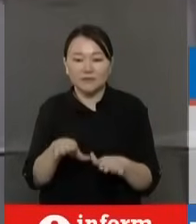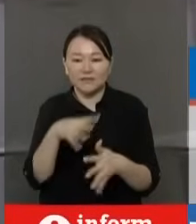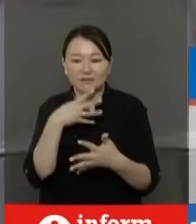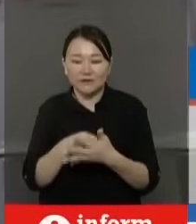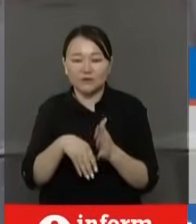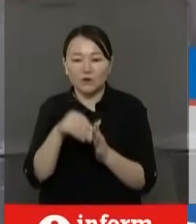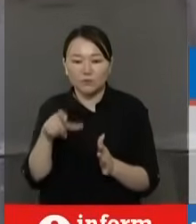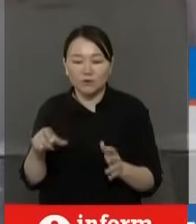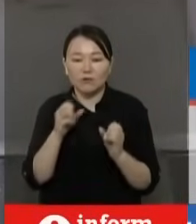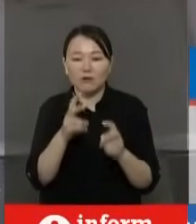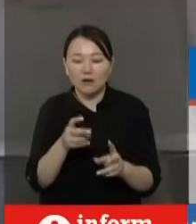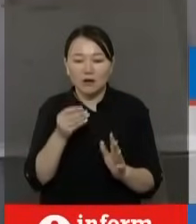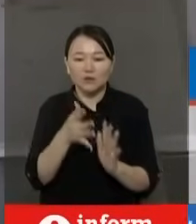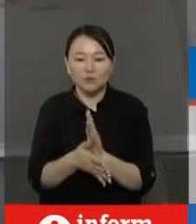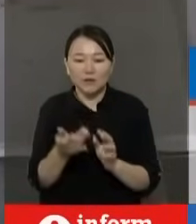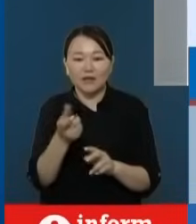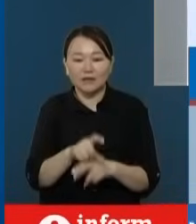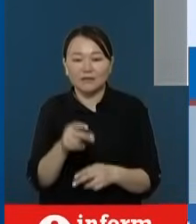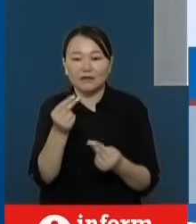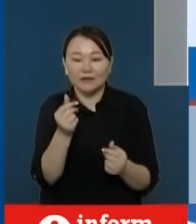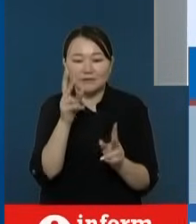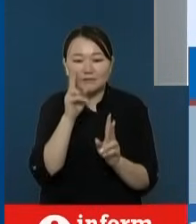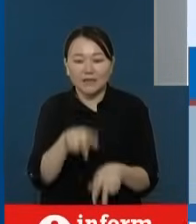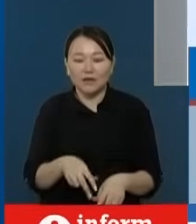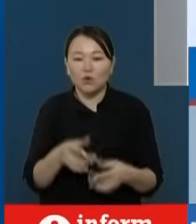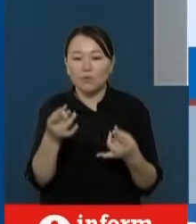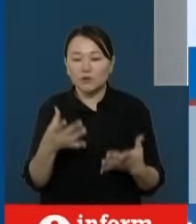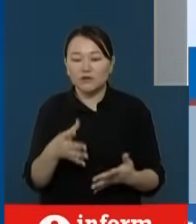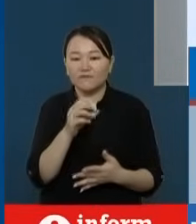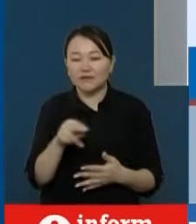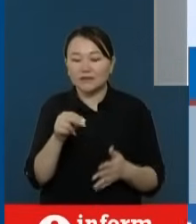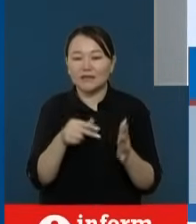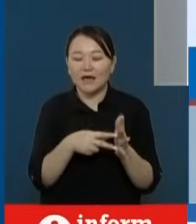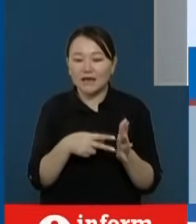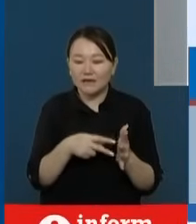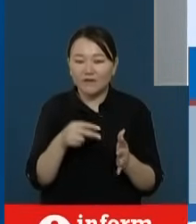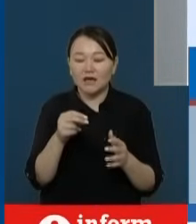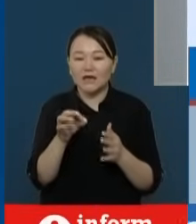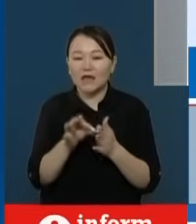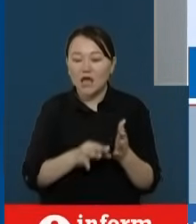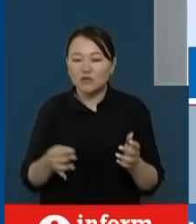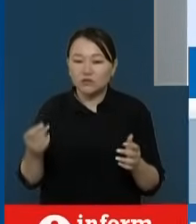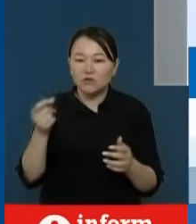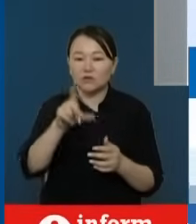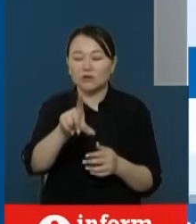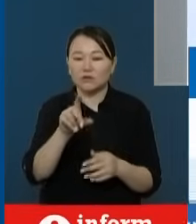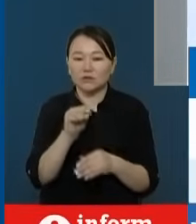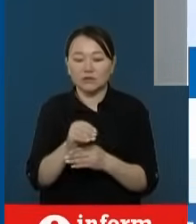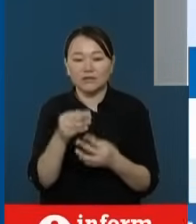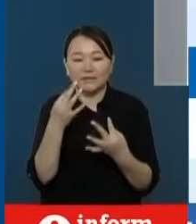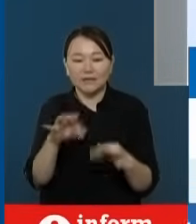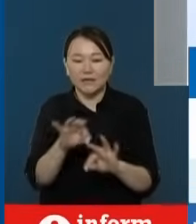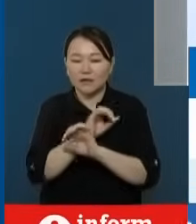Потребители не знают, как расходуются эти деньги. В упрощенных видах тарифообразования резких ростов тарифов не